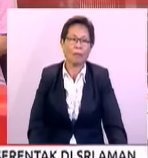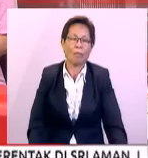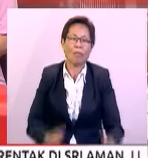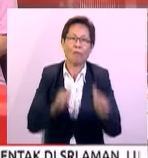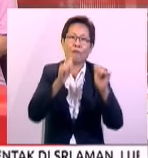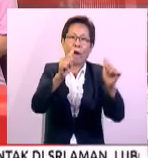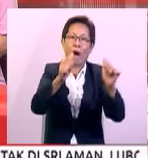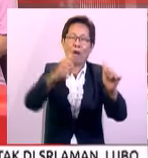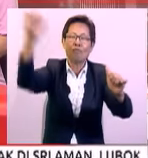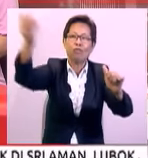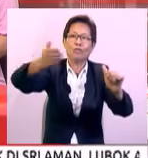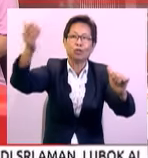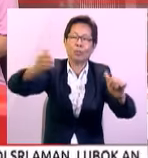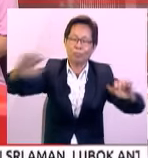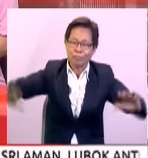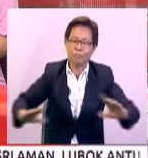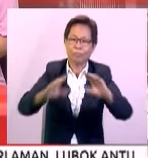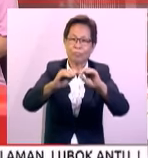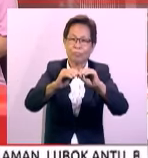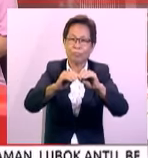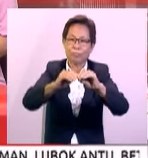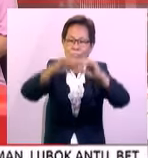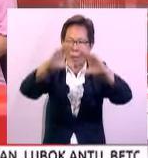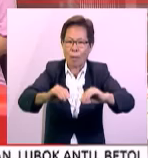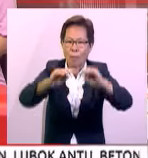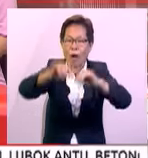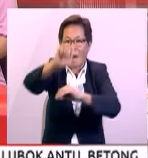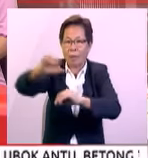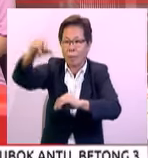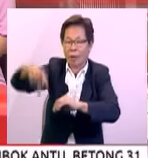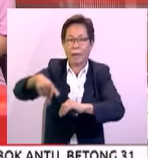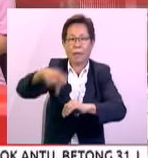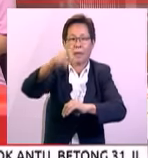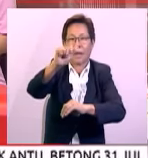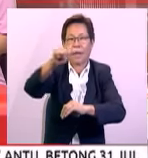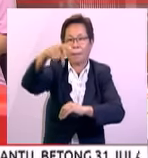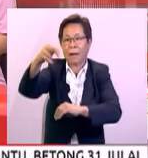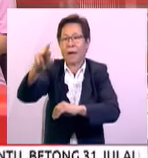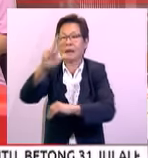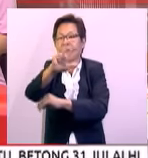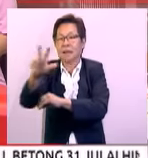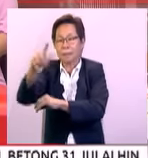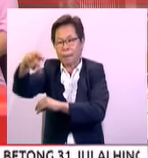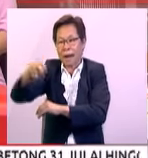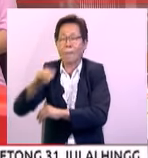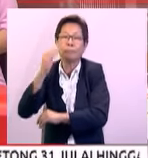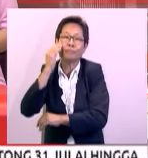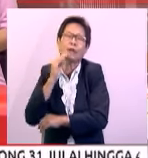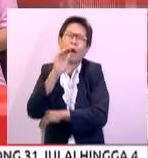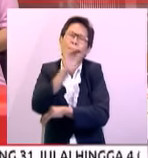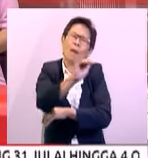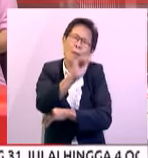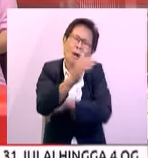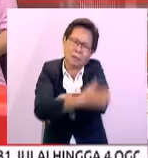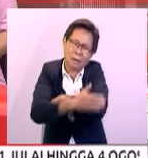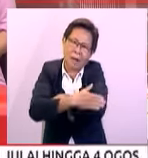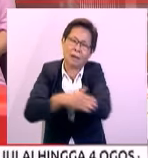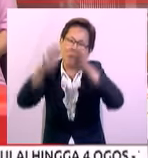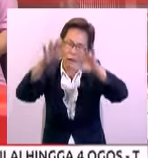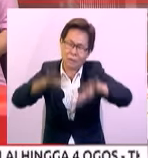Terdahulu menerusi ucap pertama persidangan Meja Bulat Asia Pasifik APR ke-33, Perdana Menteri menggesa negara-negara